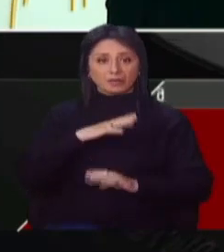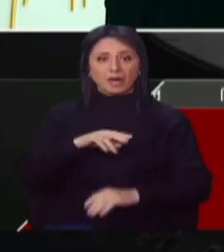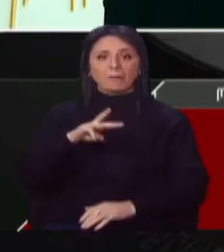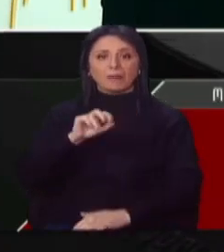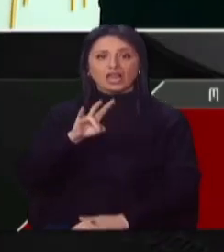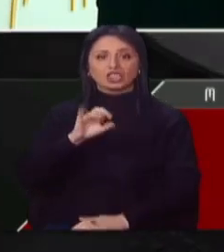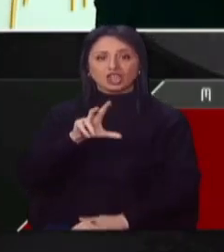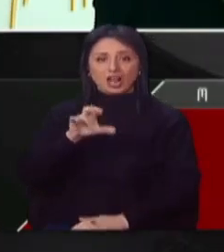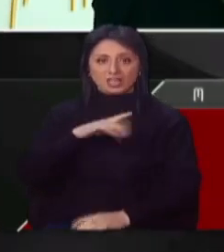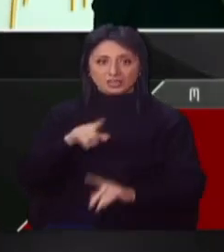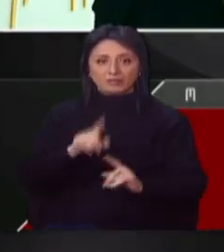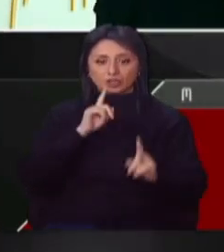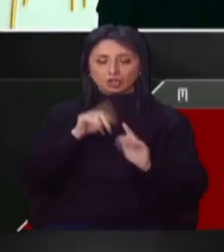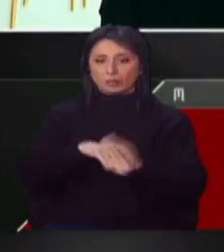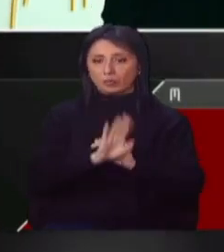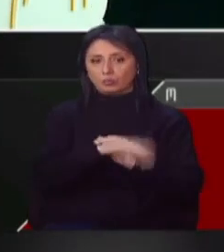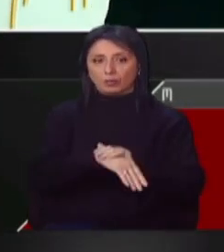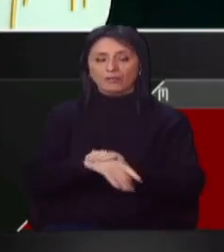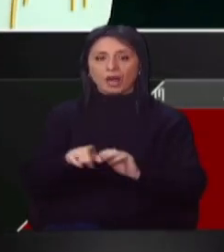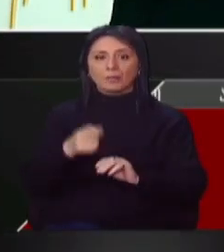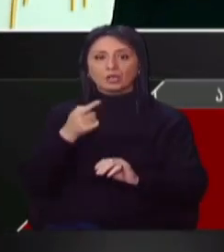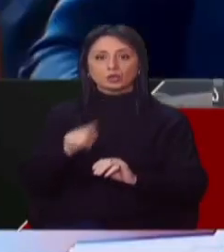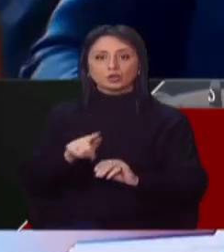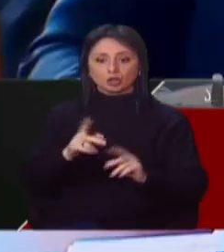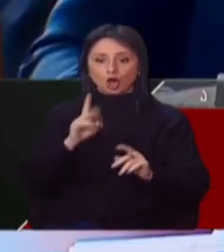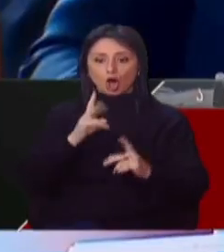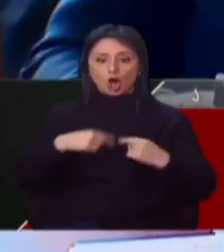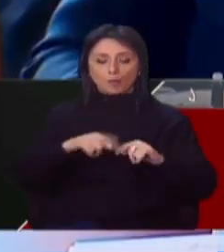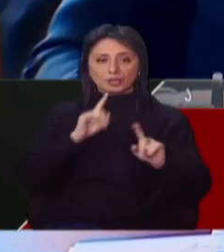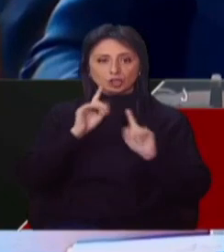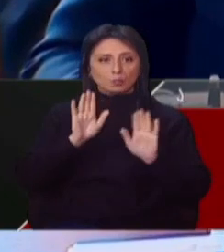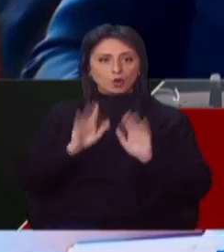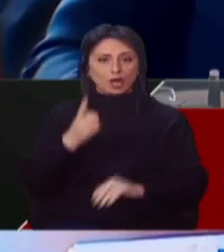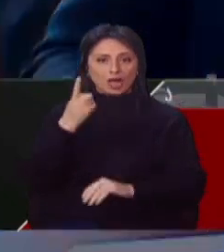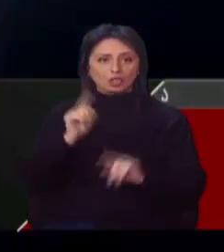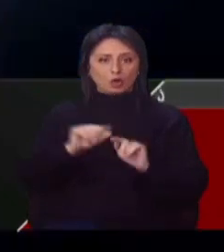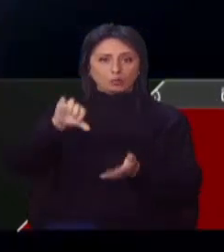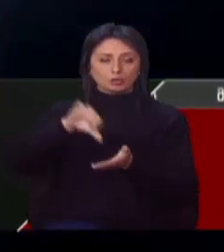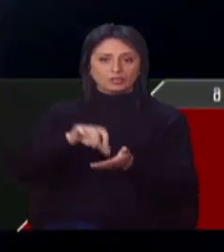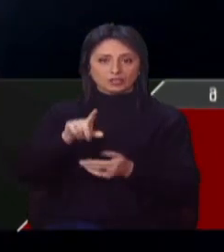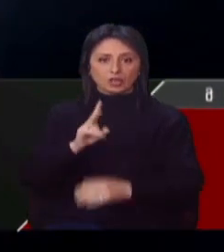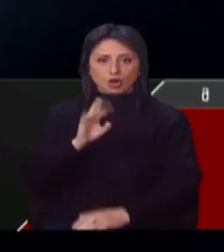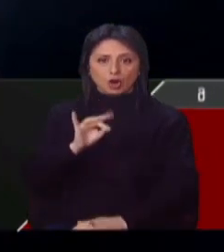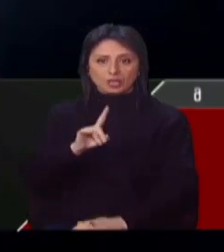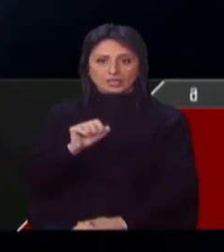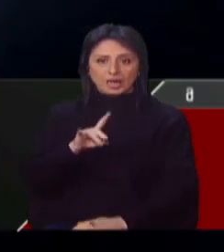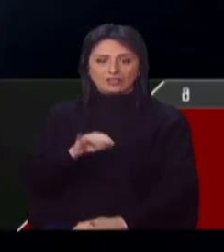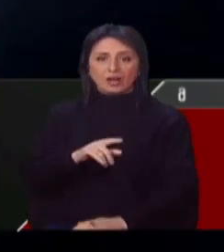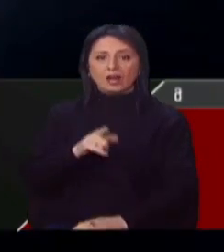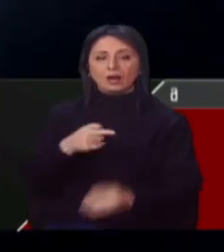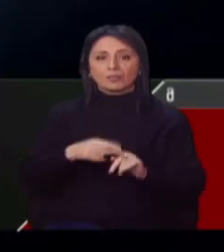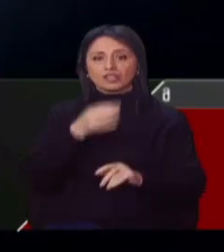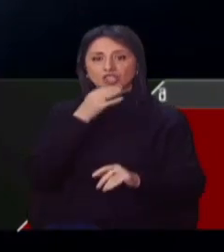Pata, Manjgalaze, Tumca Man, Hdoma Datova, da, am tutepși Comitetis Hdoma și Holot Erti, opoziționeri deputati, Munații Leops, Tamar